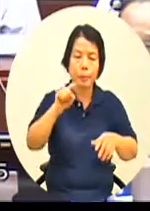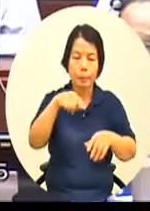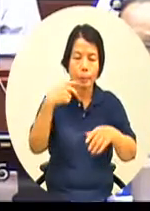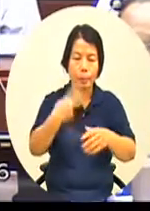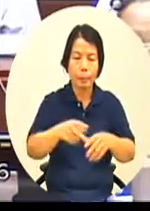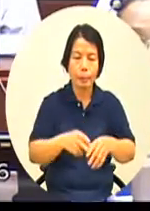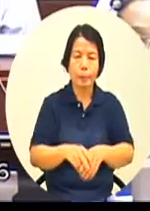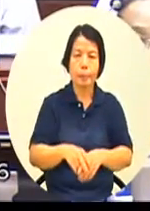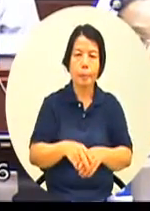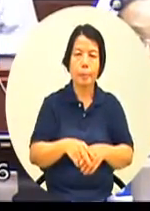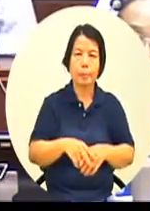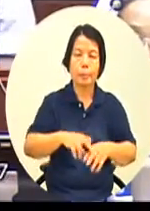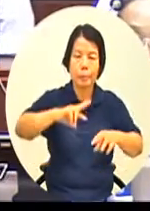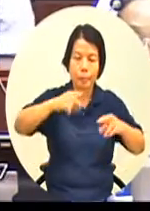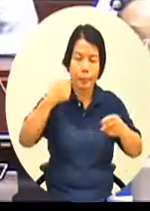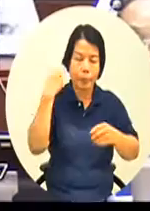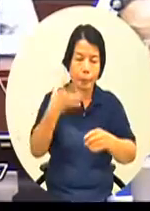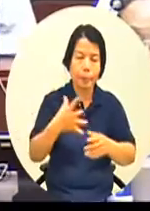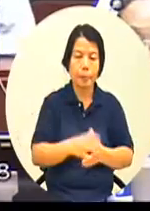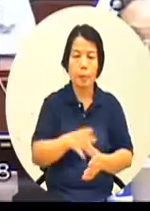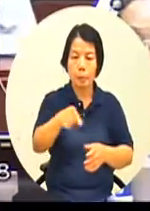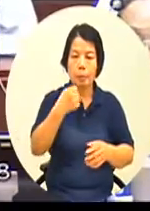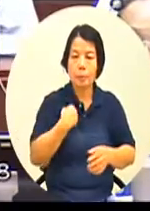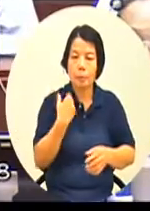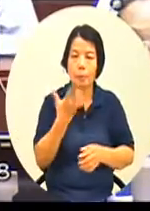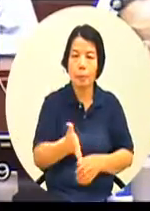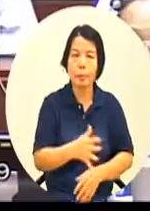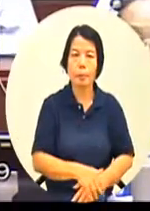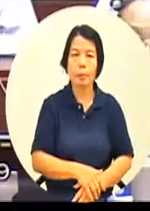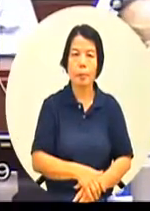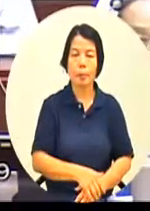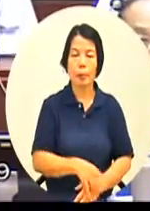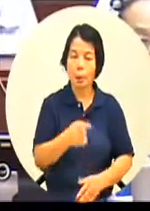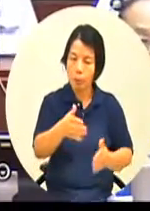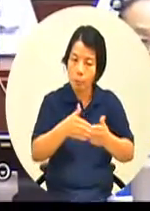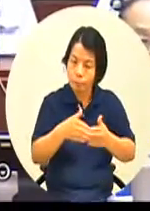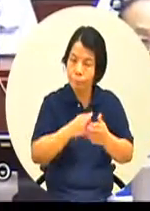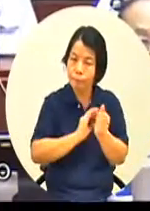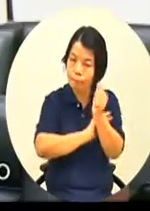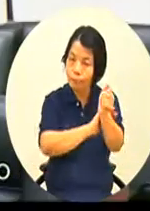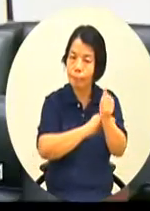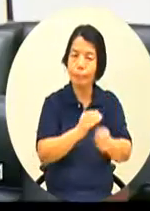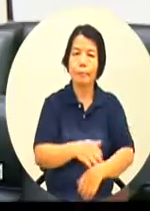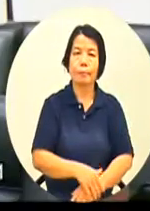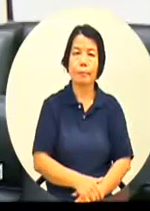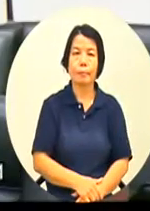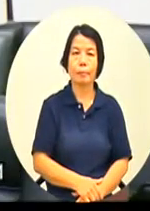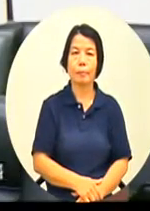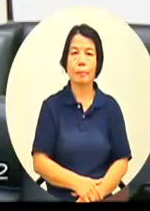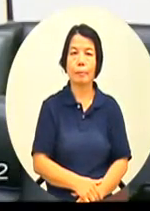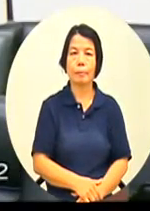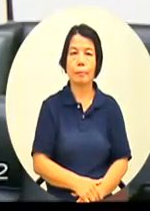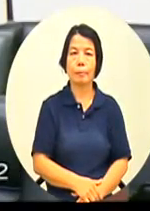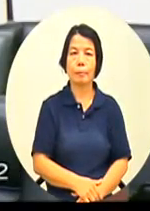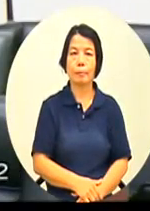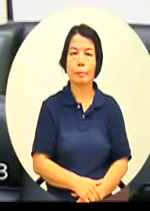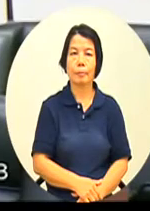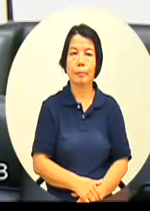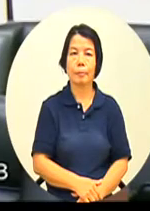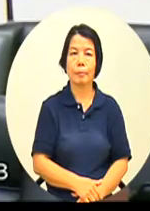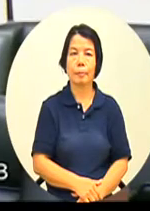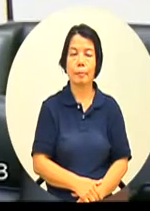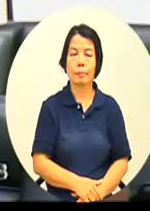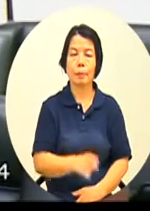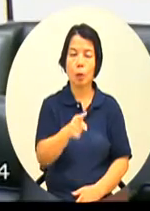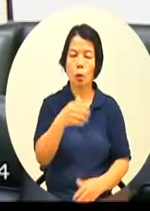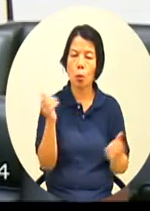样？第一个我们先问你知不知道， 是， 然后问你支不支持？ 是，好，谢谢。主席，你有感觉这